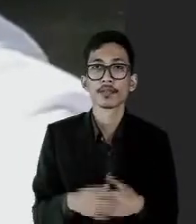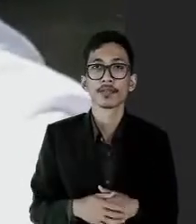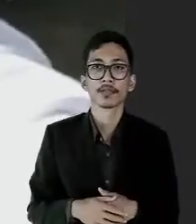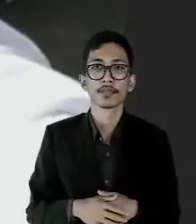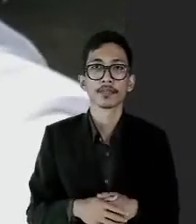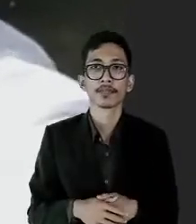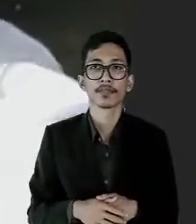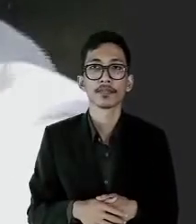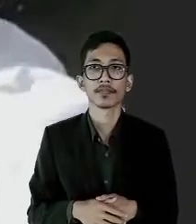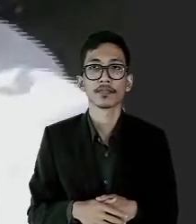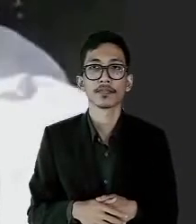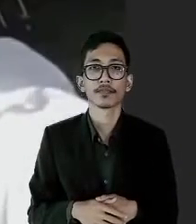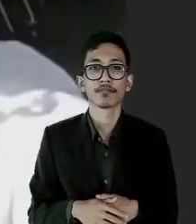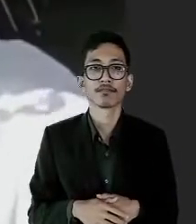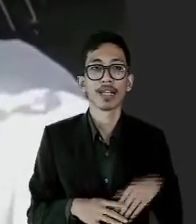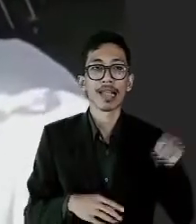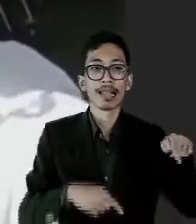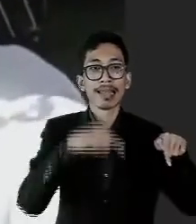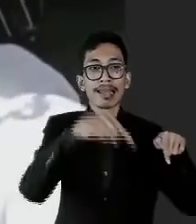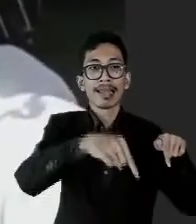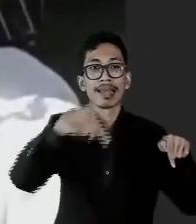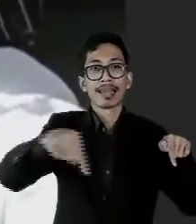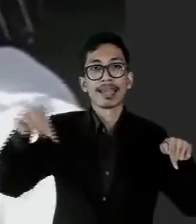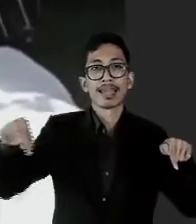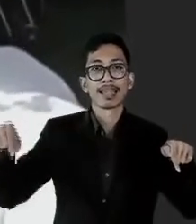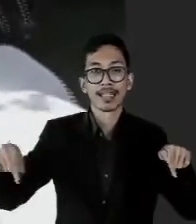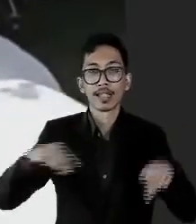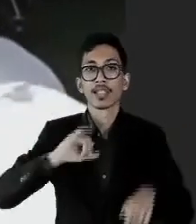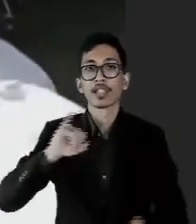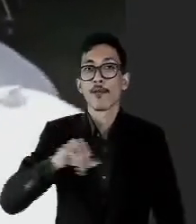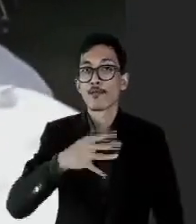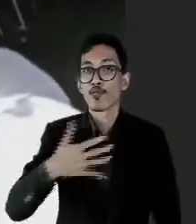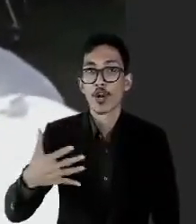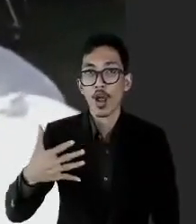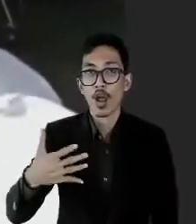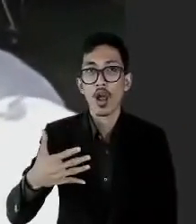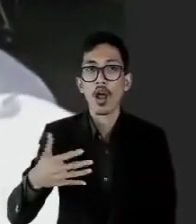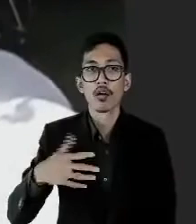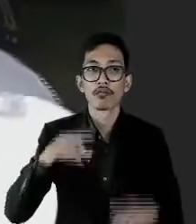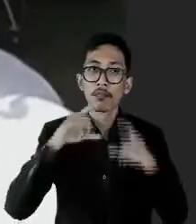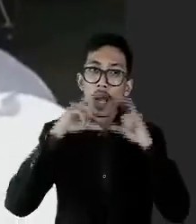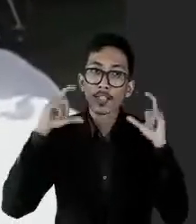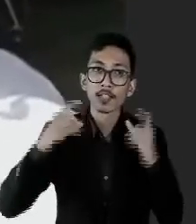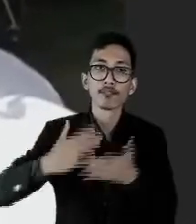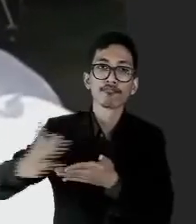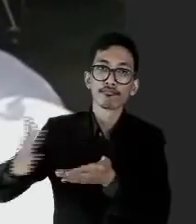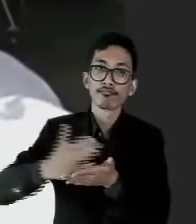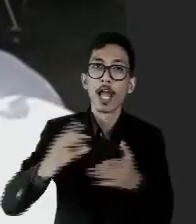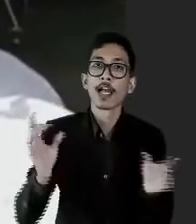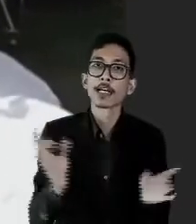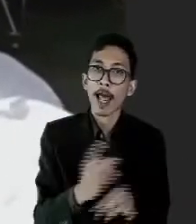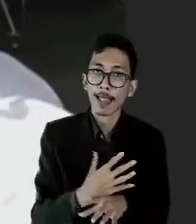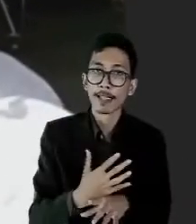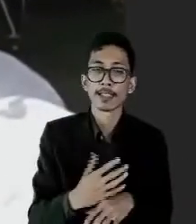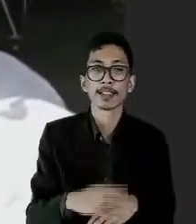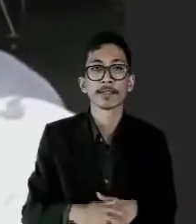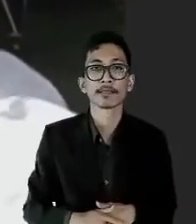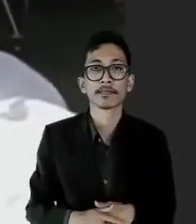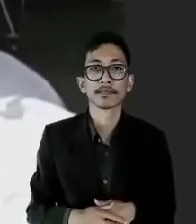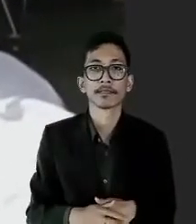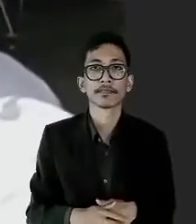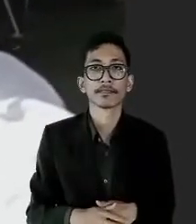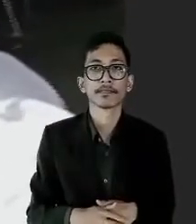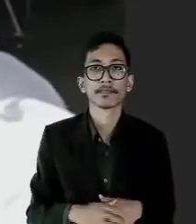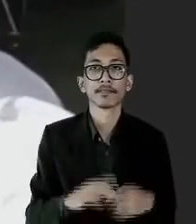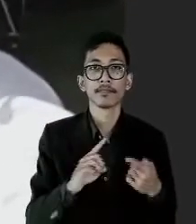apa, berapa titik yang ada di Kabupaten Jayapura yang kita sudah mengadakan gerai masker gratis. Yang pertama di